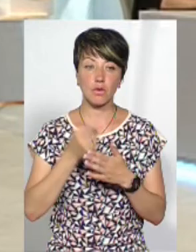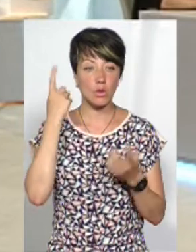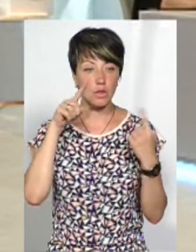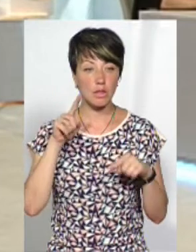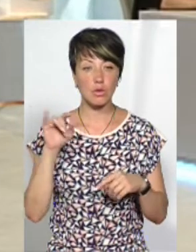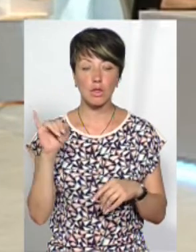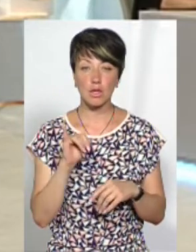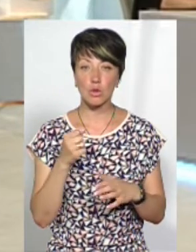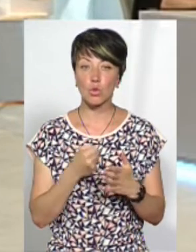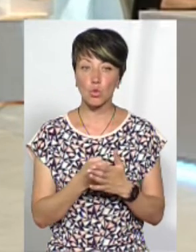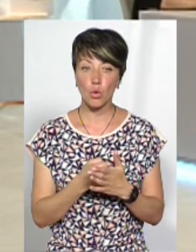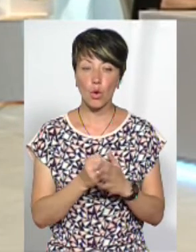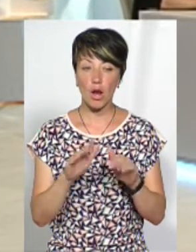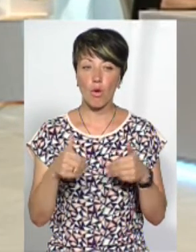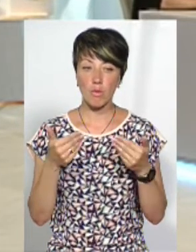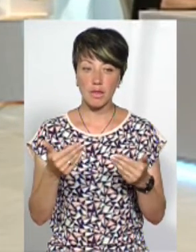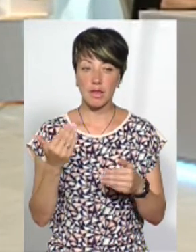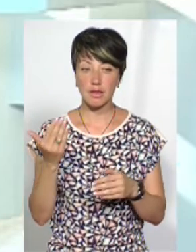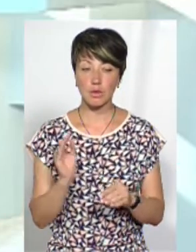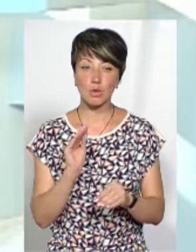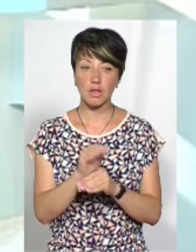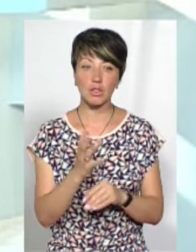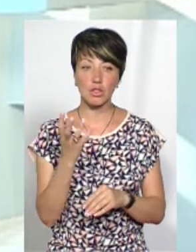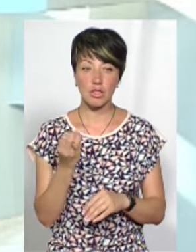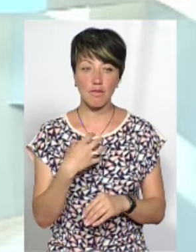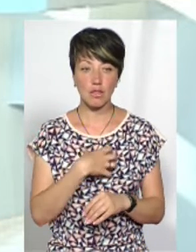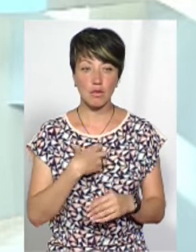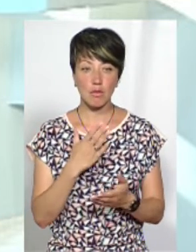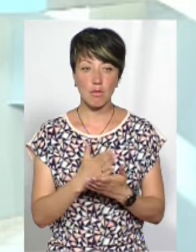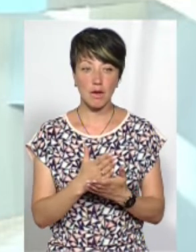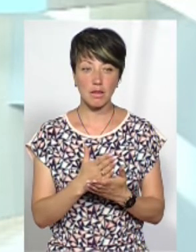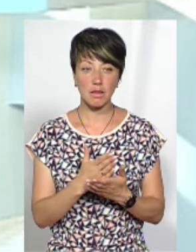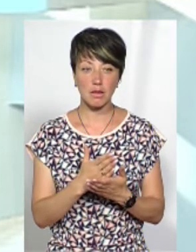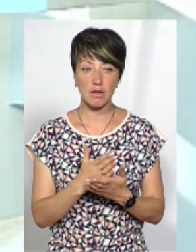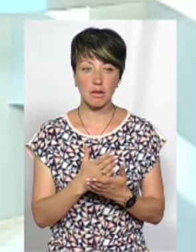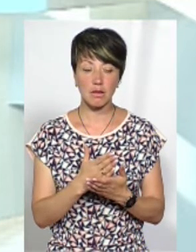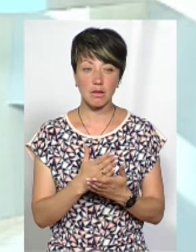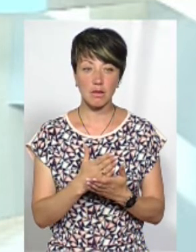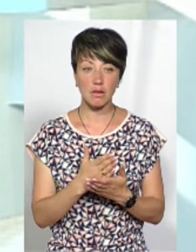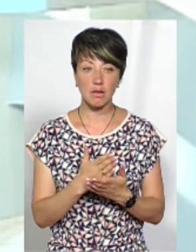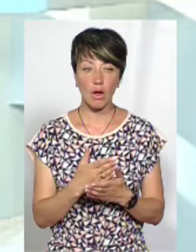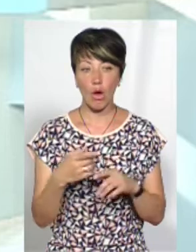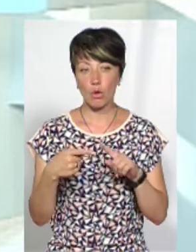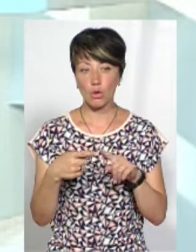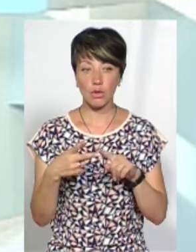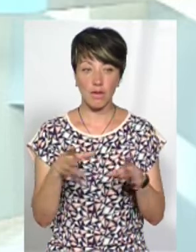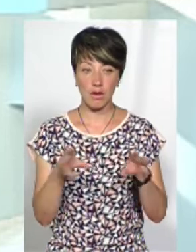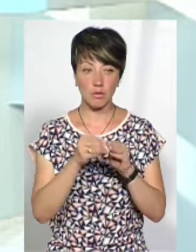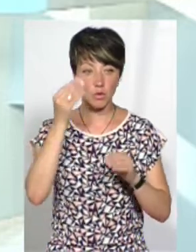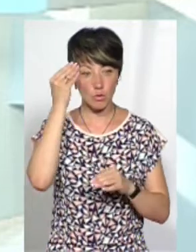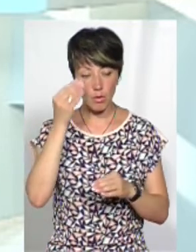ідеєю. І до рекомендацій Сергія додала би, що важливо мати команду хоча б одного-два однодумці,